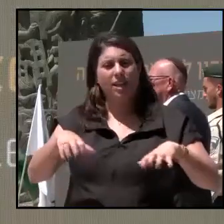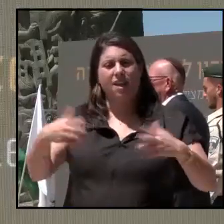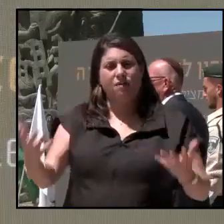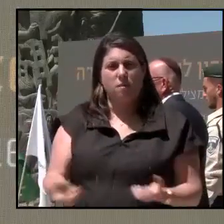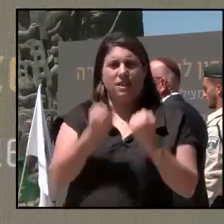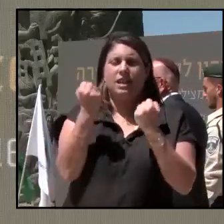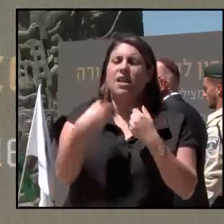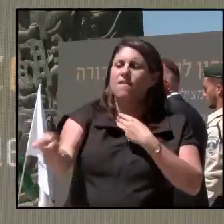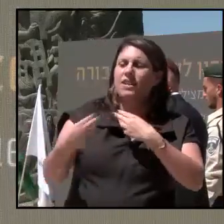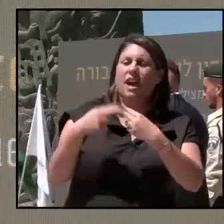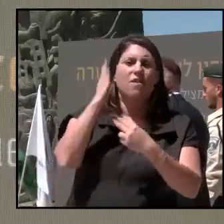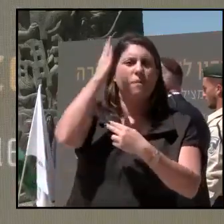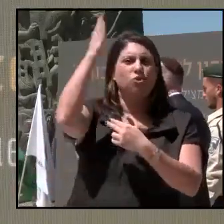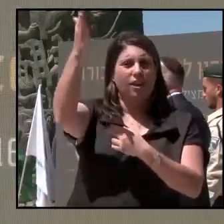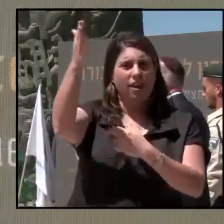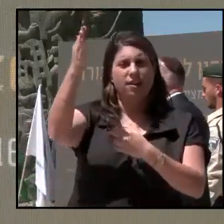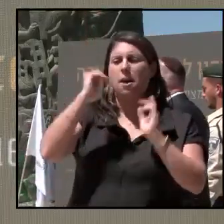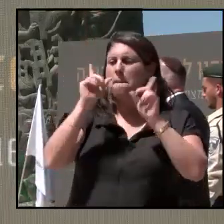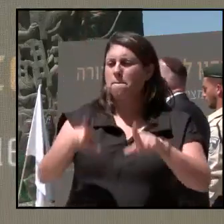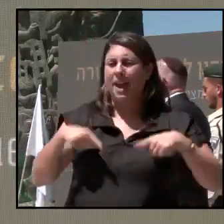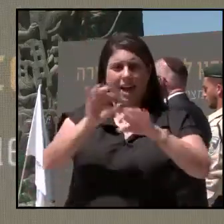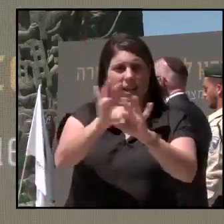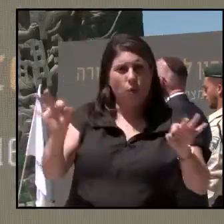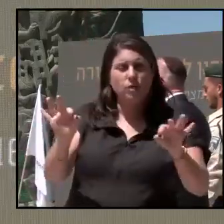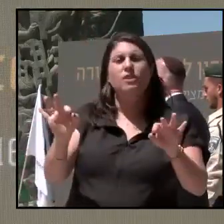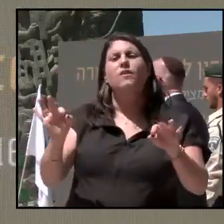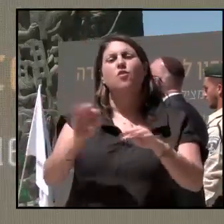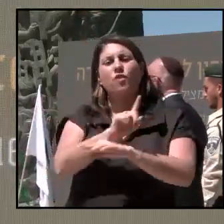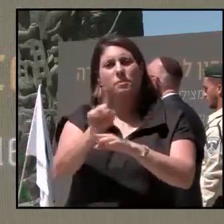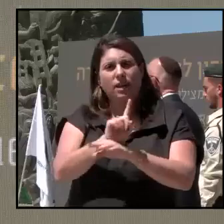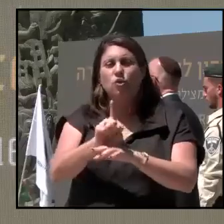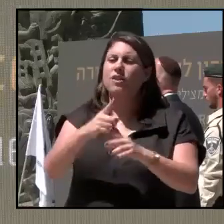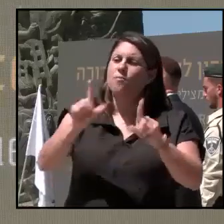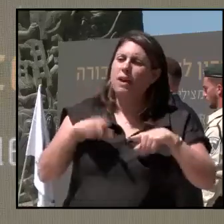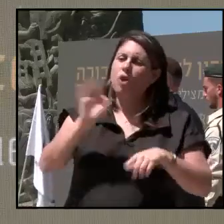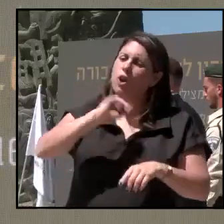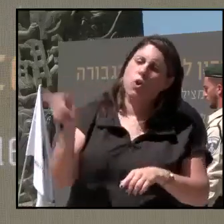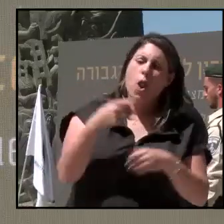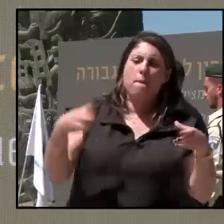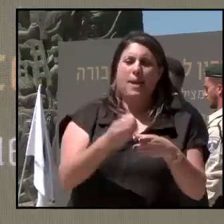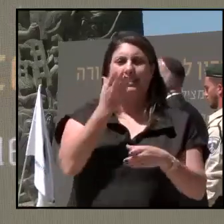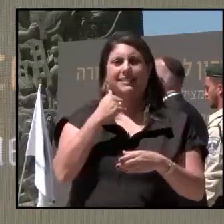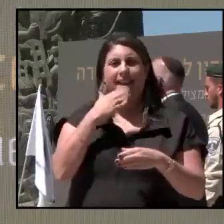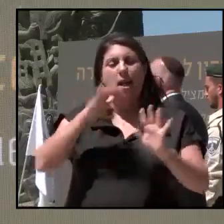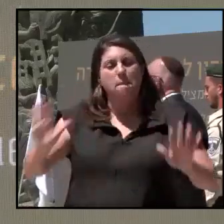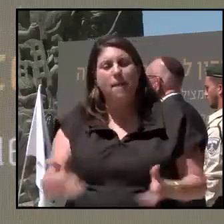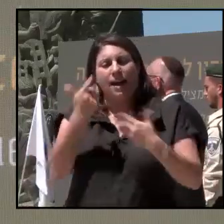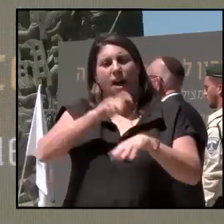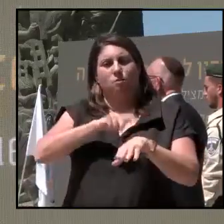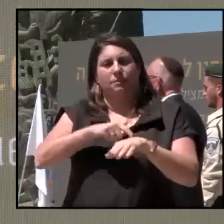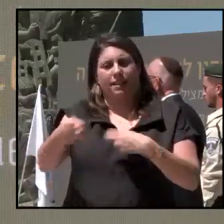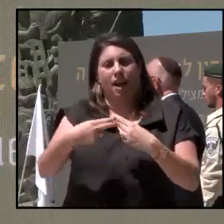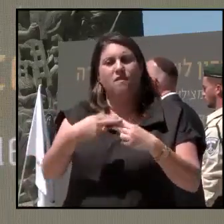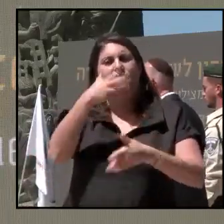פורקני, ויקרב משיחי, בחייכון ובאכון ובחיי דכל בית ישראל, בגלה ובזמן קריב, ואימו